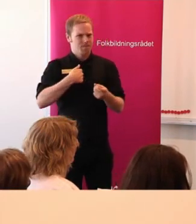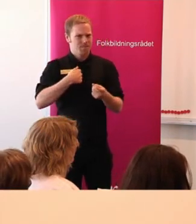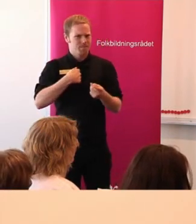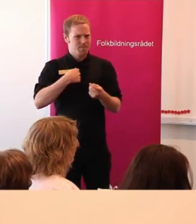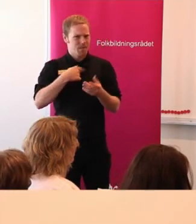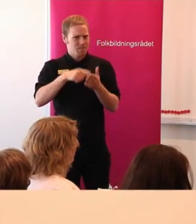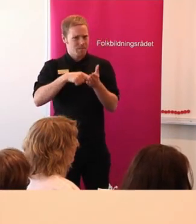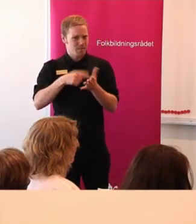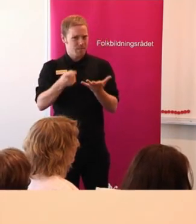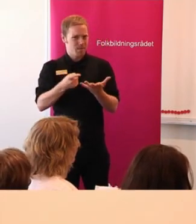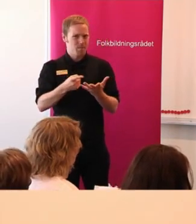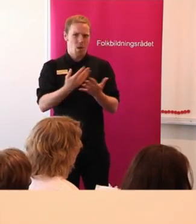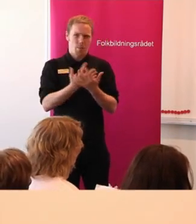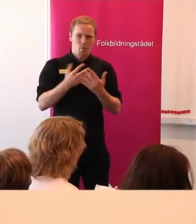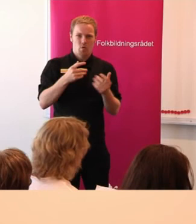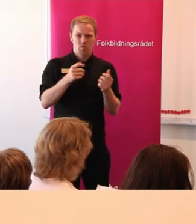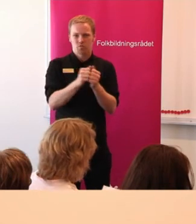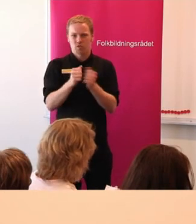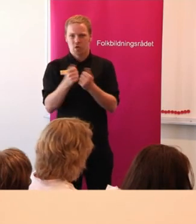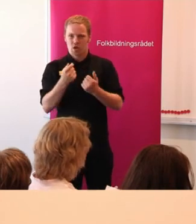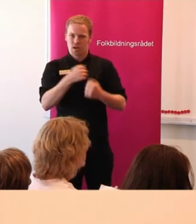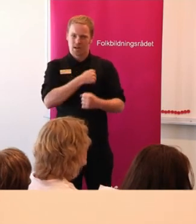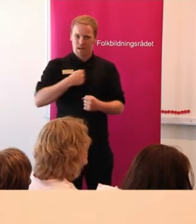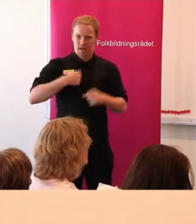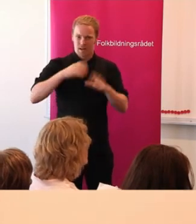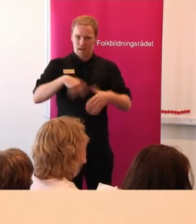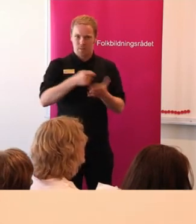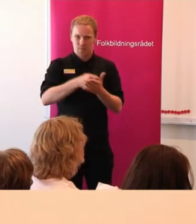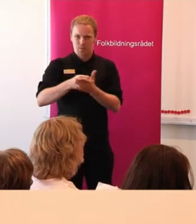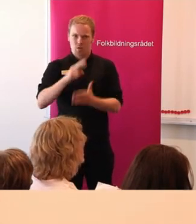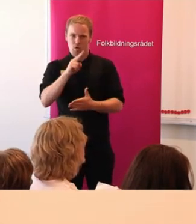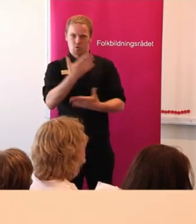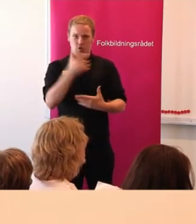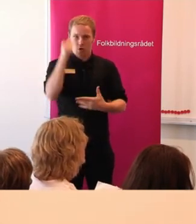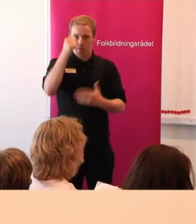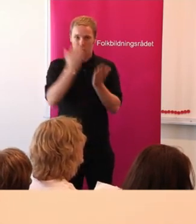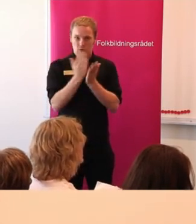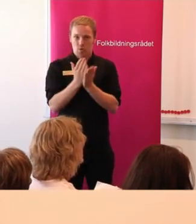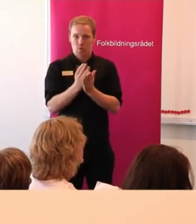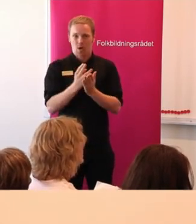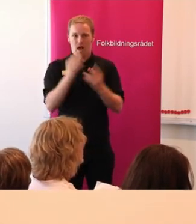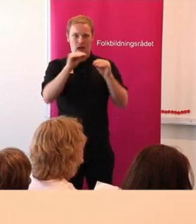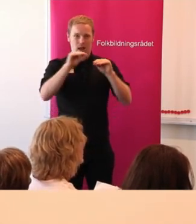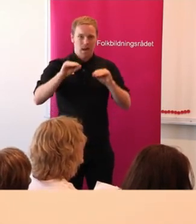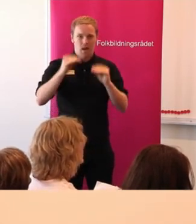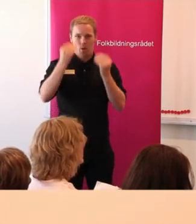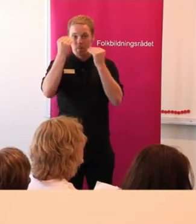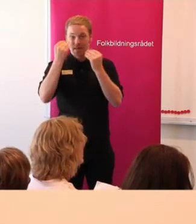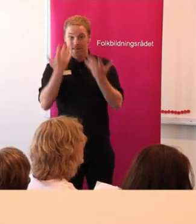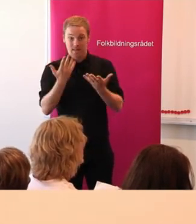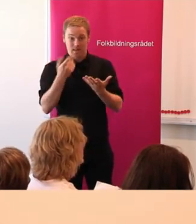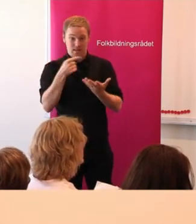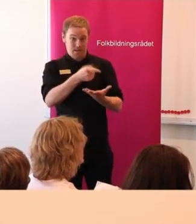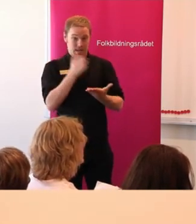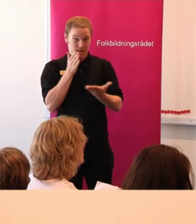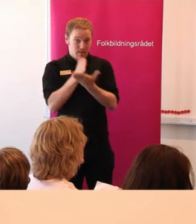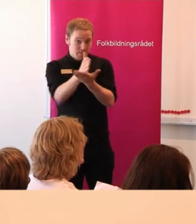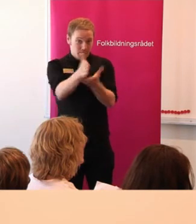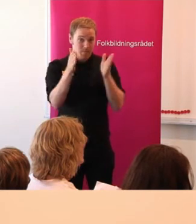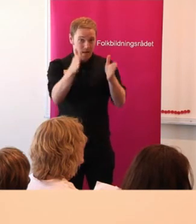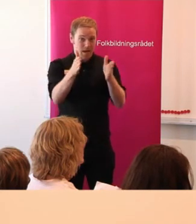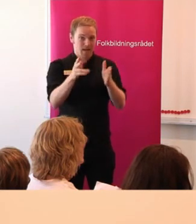Birgitta var inne lite på det innan, ny gymnasieskola, ny lärarutbildning. Är det som är grejen, eller är det kanske just det här att hitta